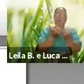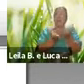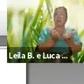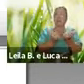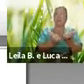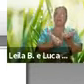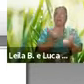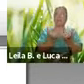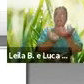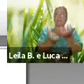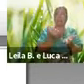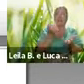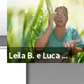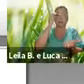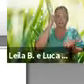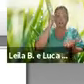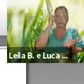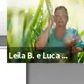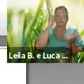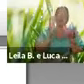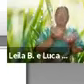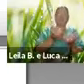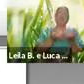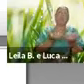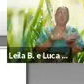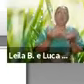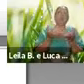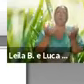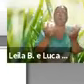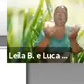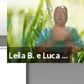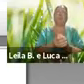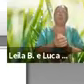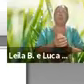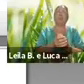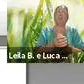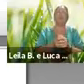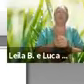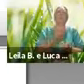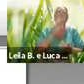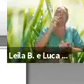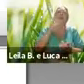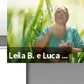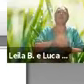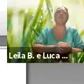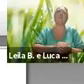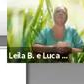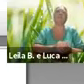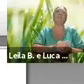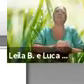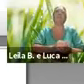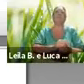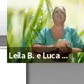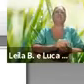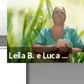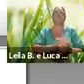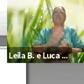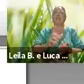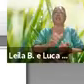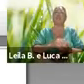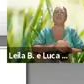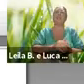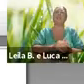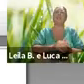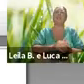essere calibrata, può essere misurata, come il problema del voltaggio? E aí lui ha detto: non